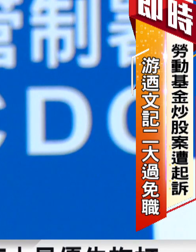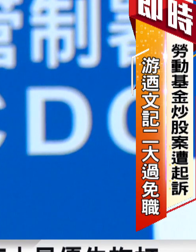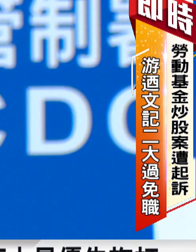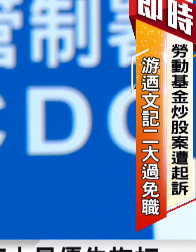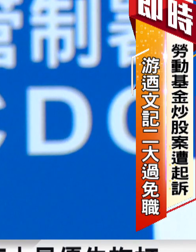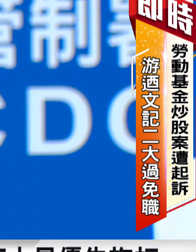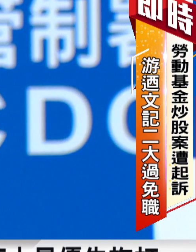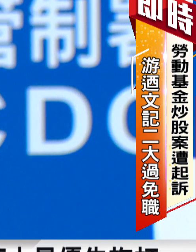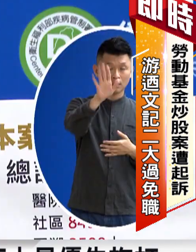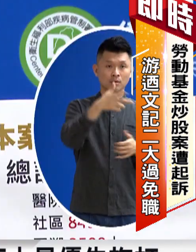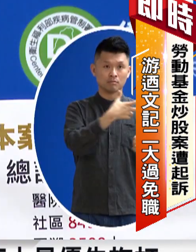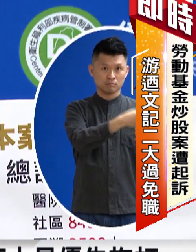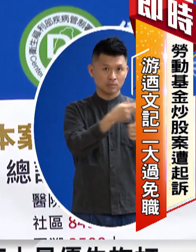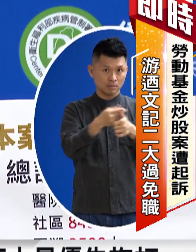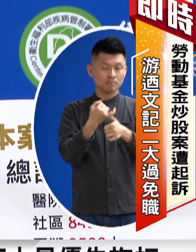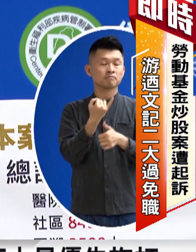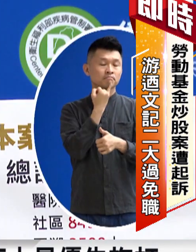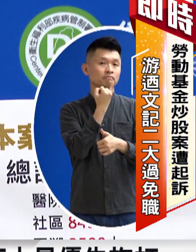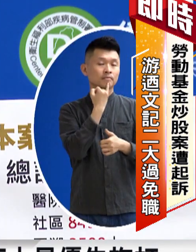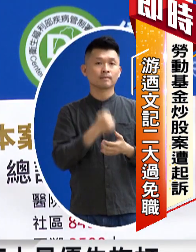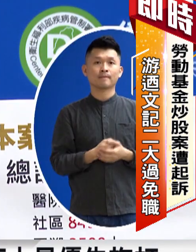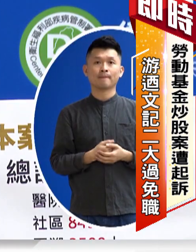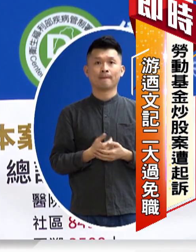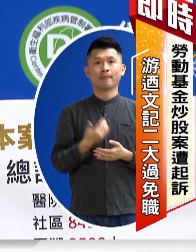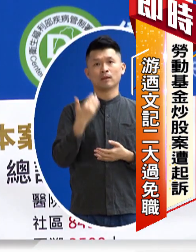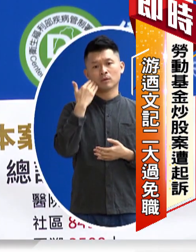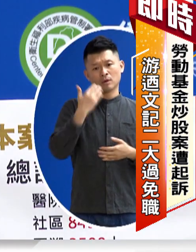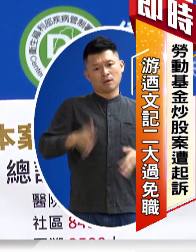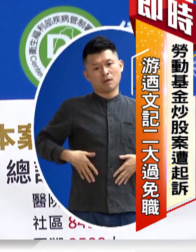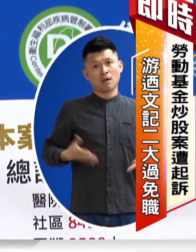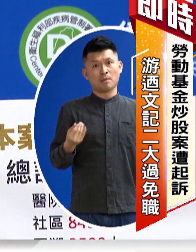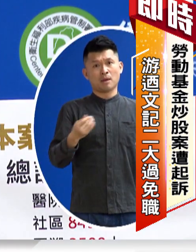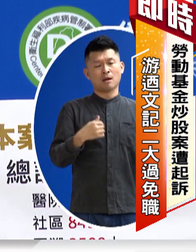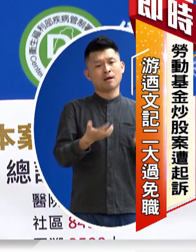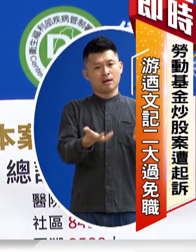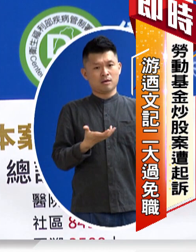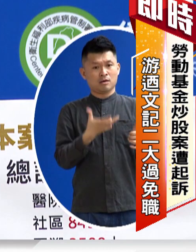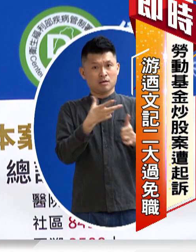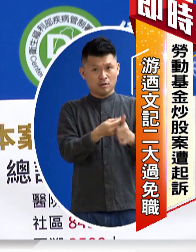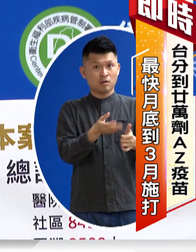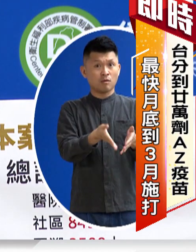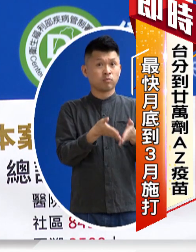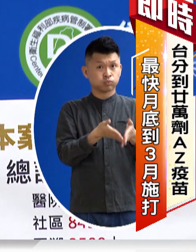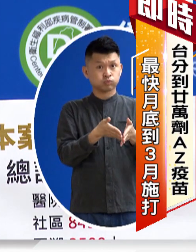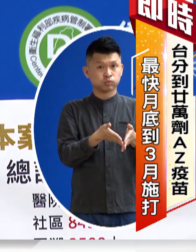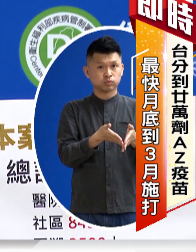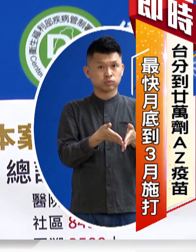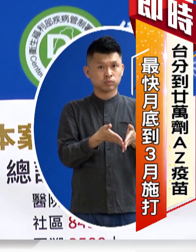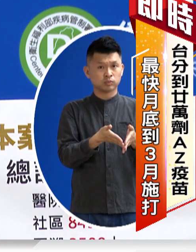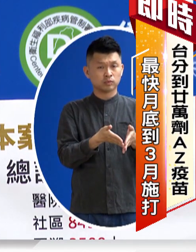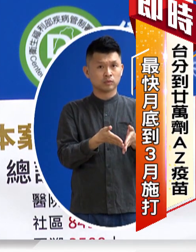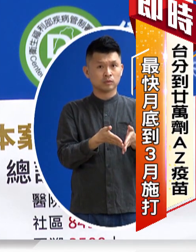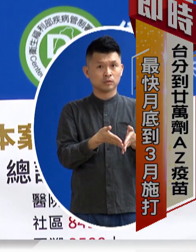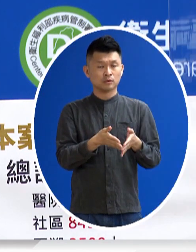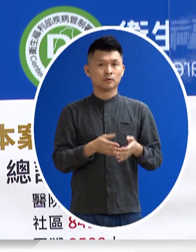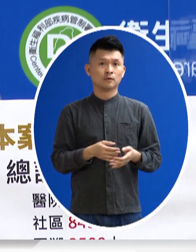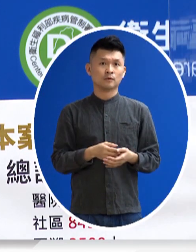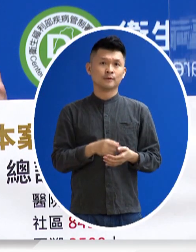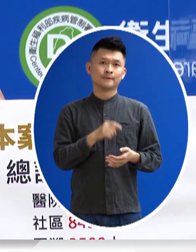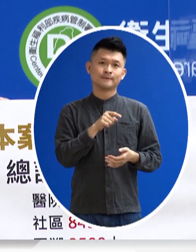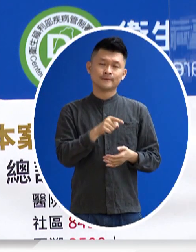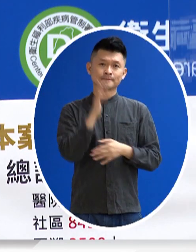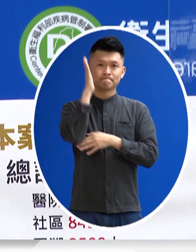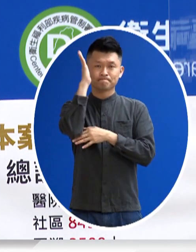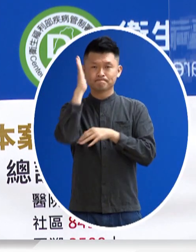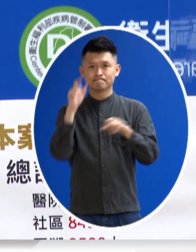万剂 AZ 疫苗。 我只是说，如果你不在这波，你要想要提前打。好的，这步一定是好，这时候在政